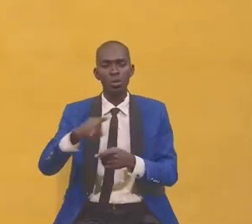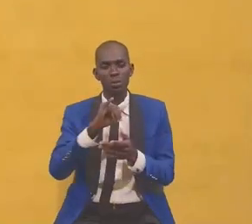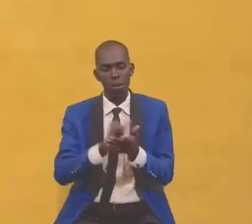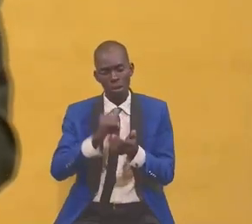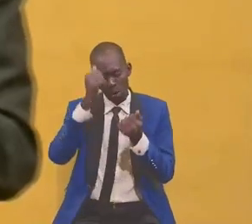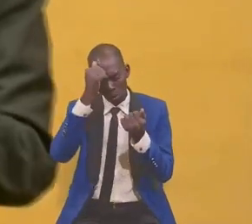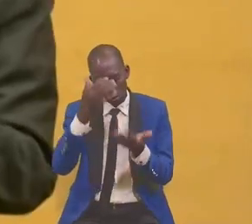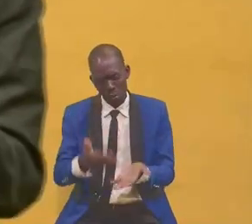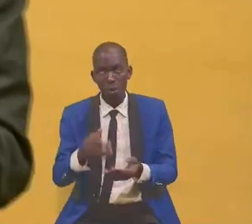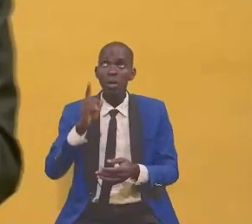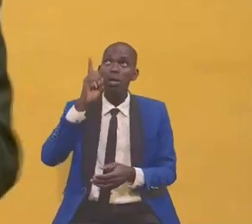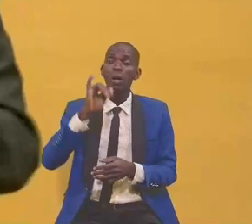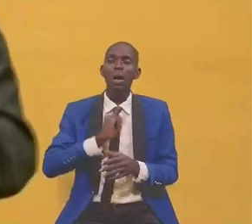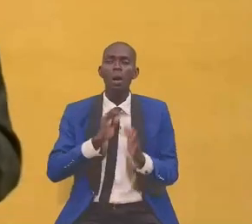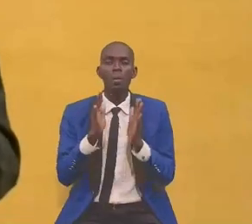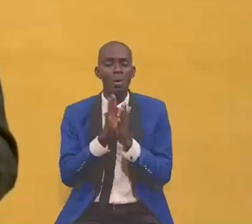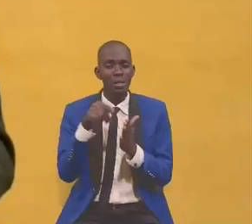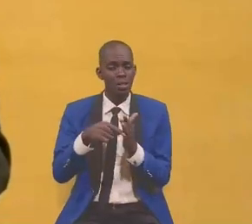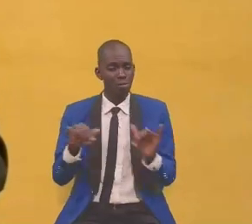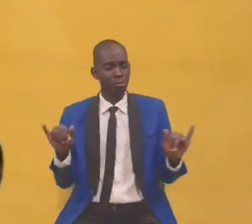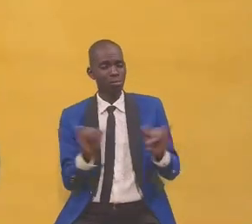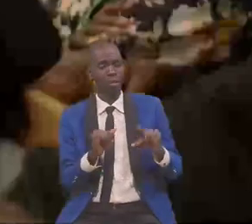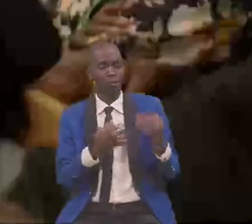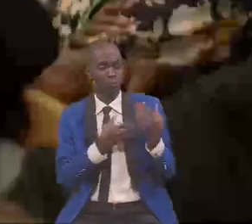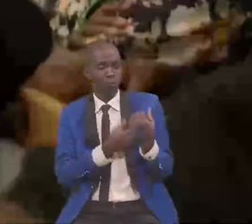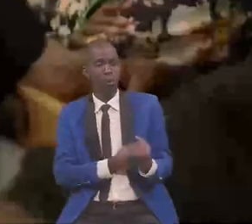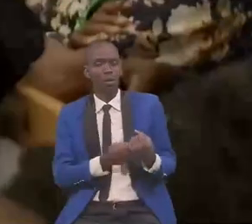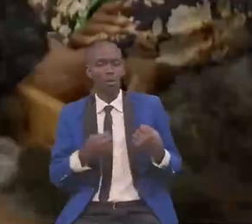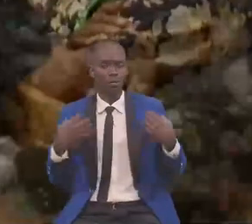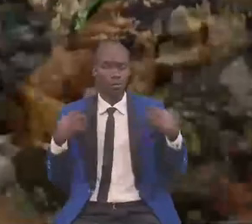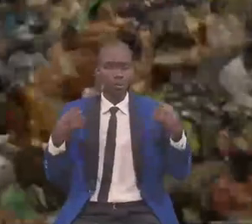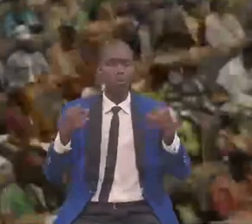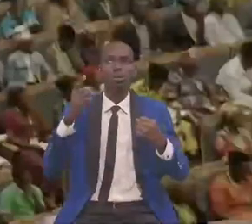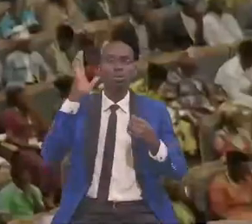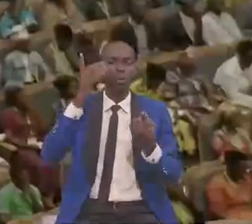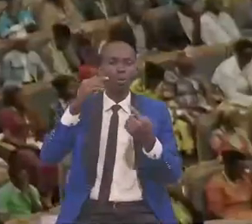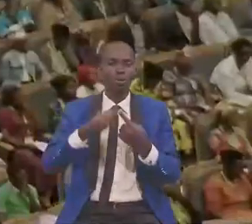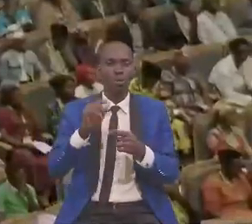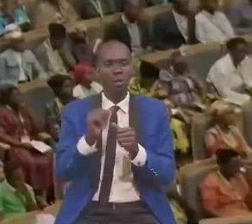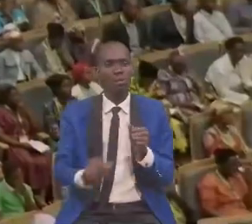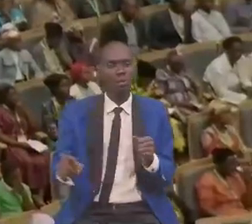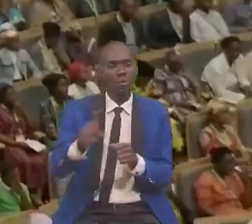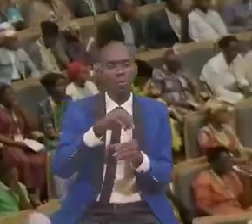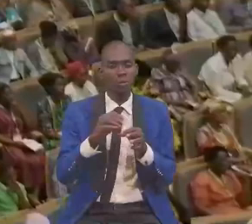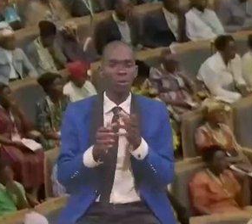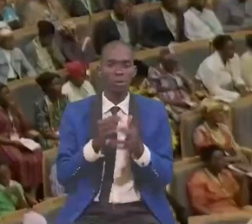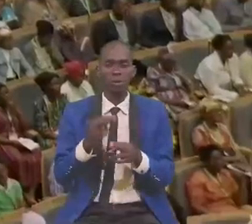type de courage vienne dans chacun de nous. La puissance, l'évangélisation de puissance